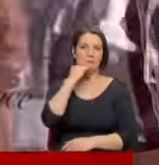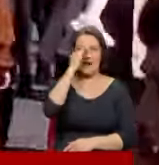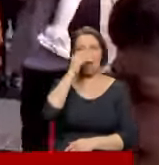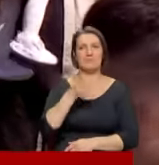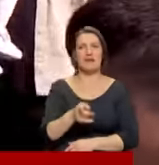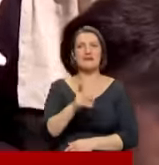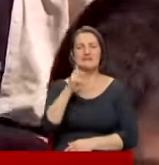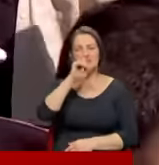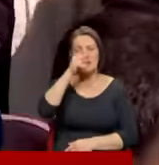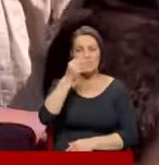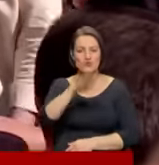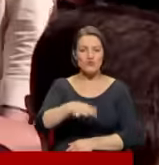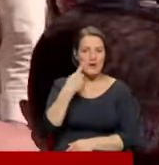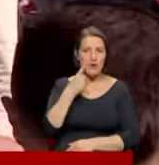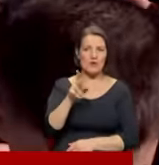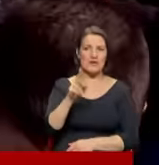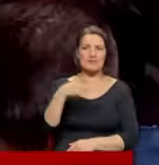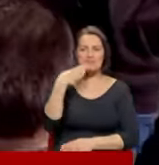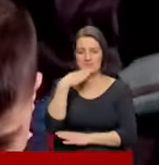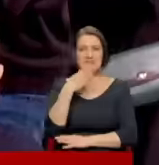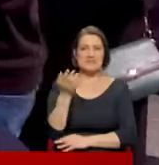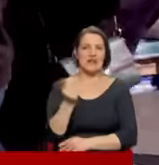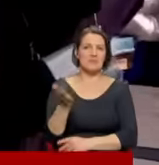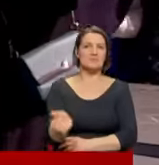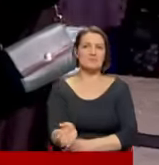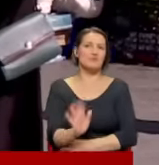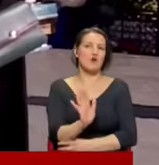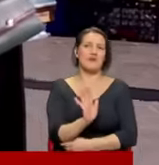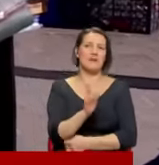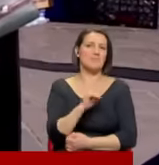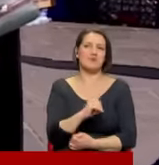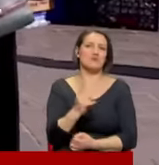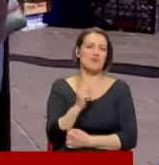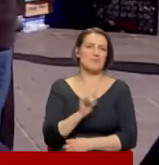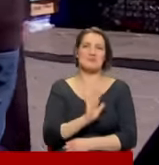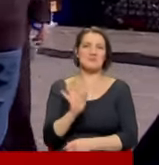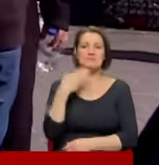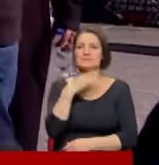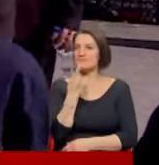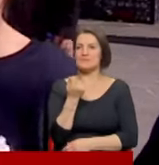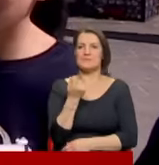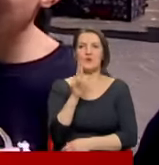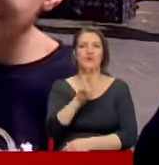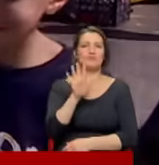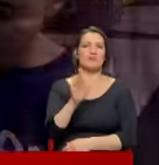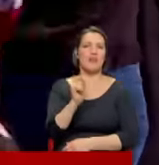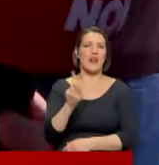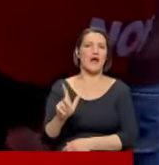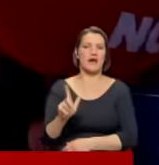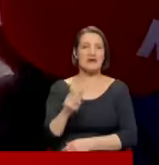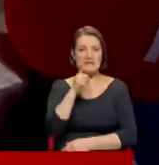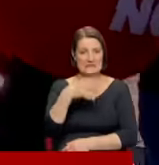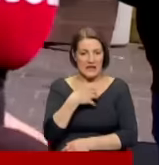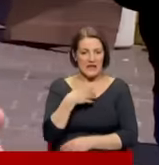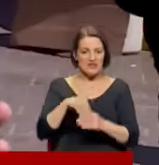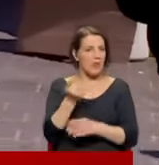bayramda. Sadece çocuğa gördüğün gibi bir mısır alabildim. Bu kadar. Başka da hiçbir şey yapamadık. Mısır ne kadar? 35 TL ya. Siz